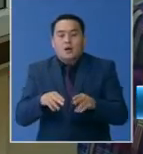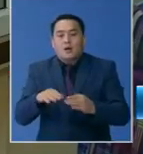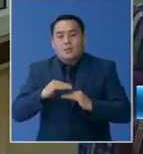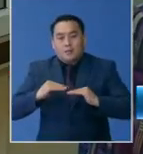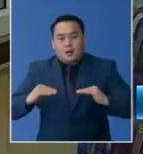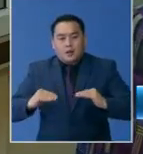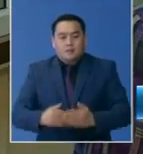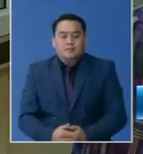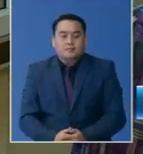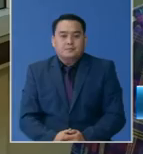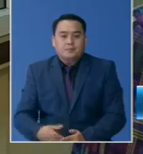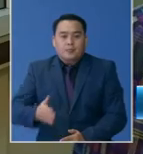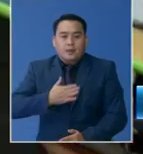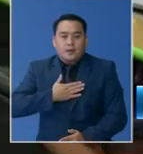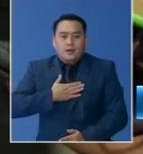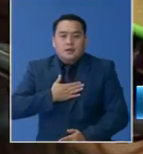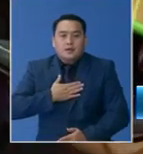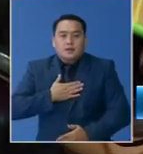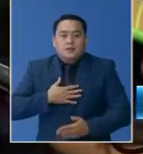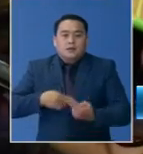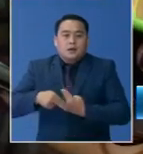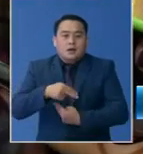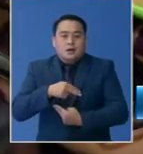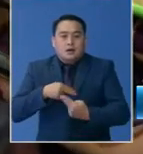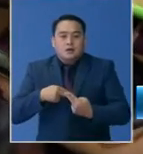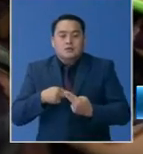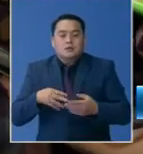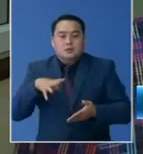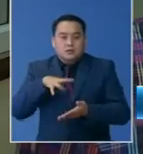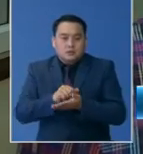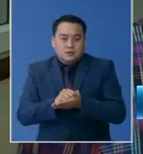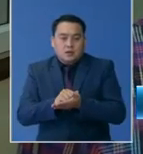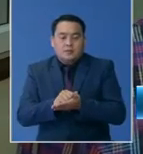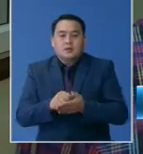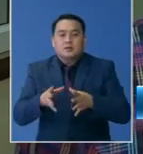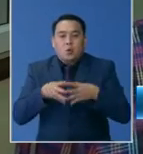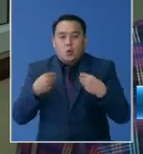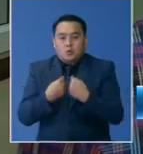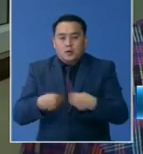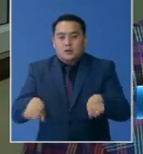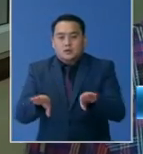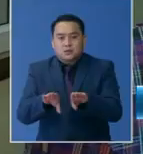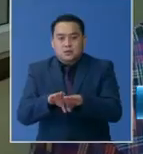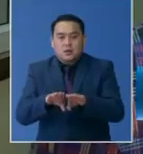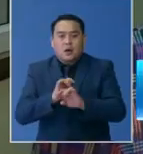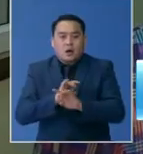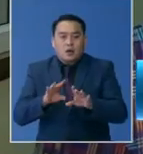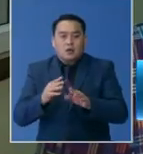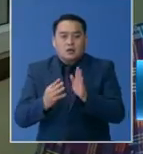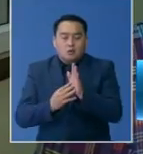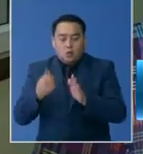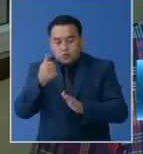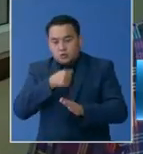біздің айналысып жатқан ісіміз отбасылық деп айтуға болады. Ең бірінші біз 2009 жылдан бастап істеп келеміз.